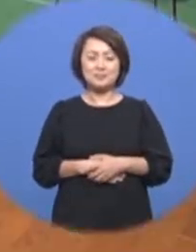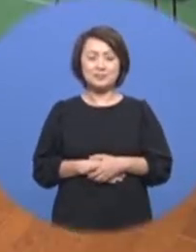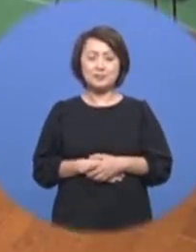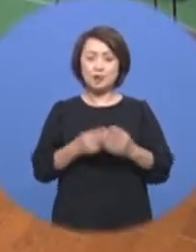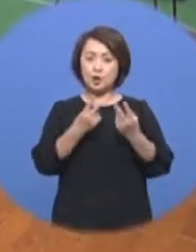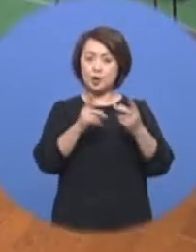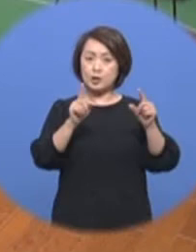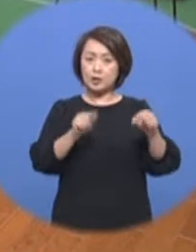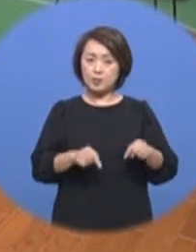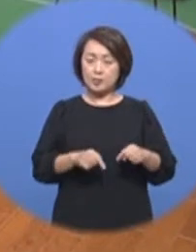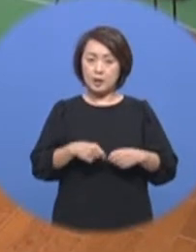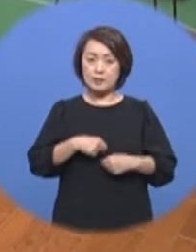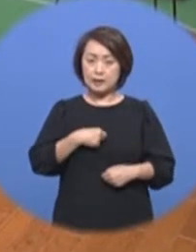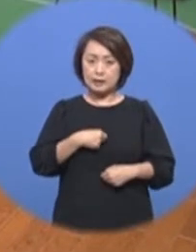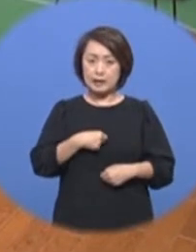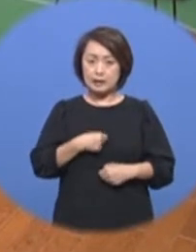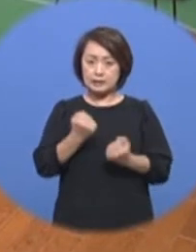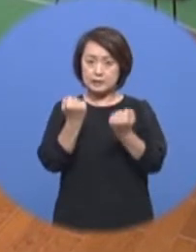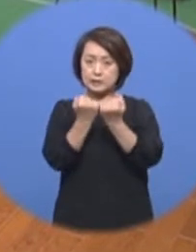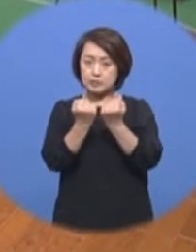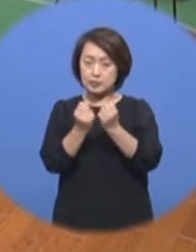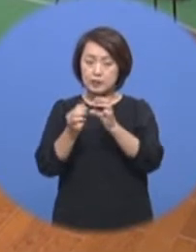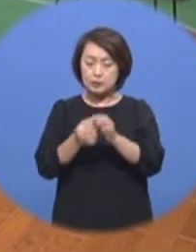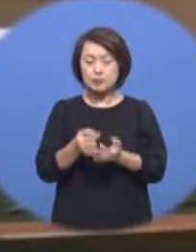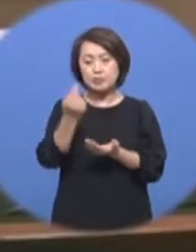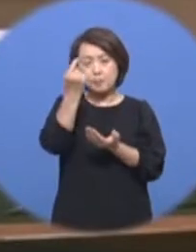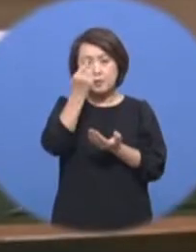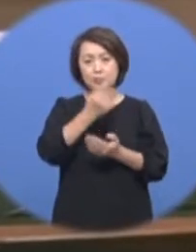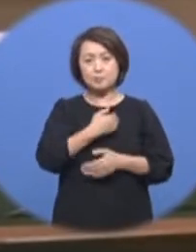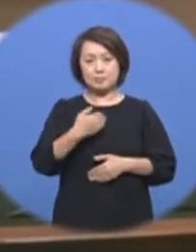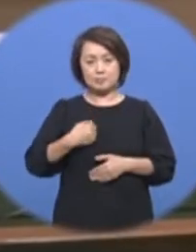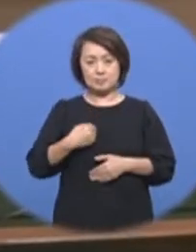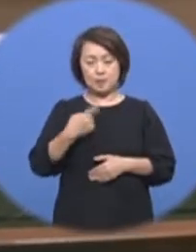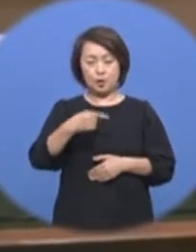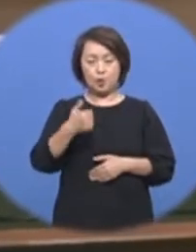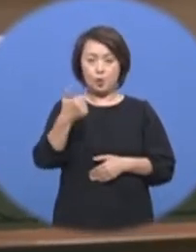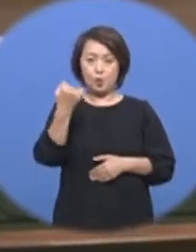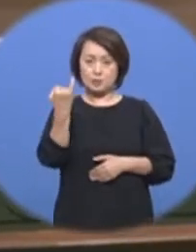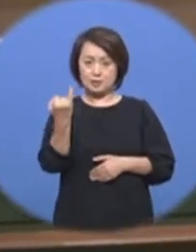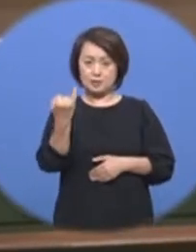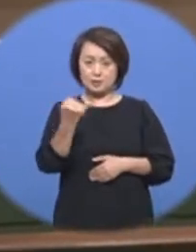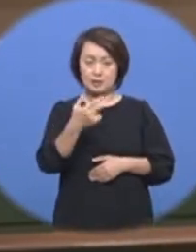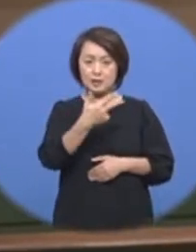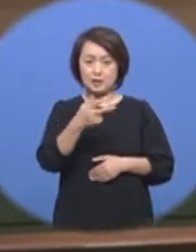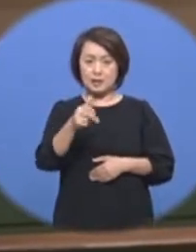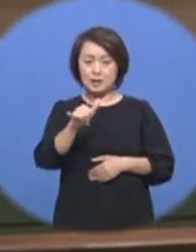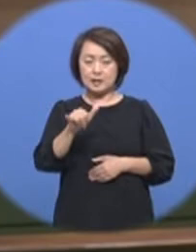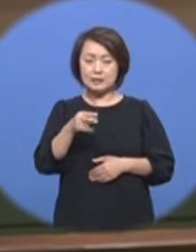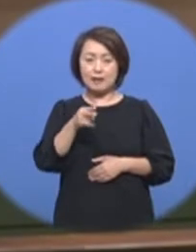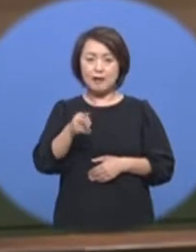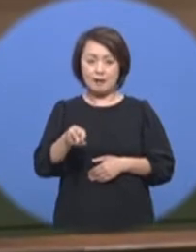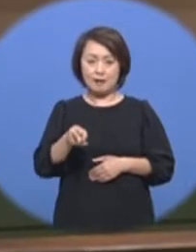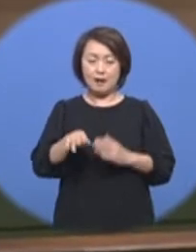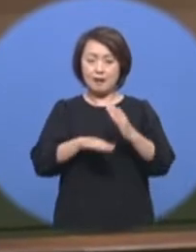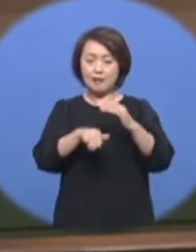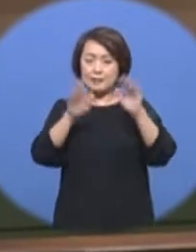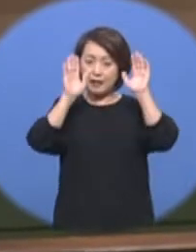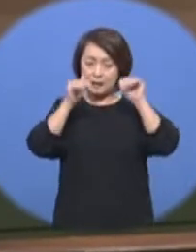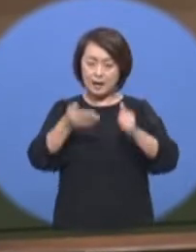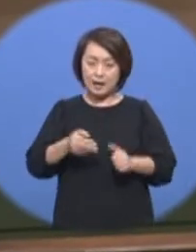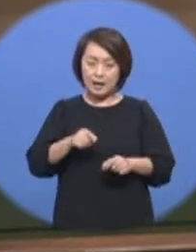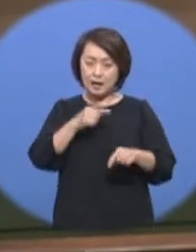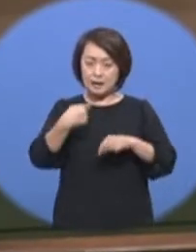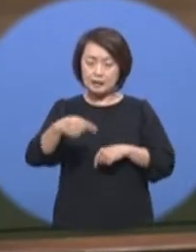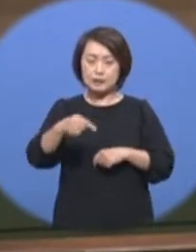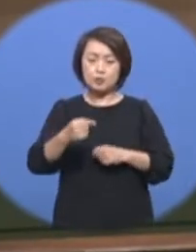このイベントは正しいしつけについて学べます。講師はジャハ家庭犬インストラクターの石田千